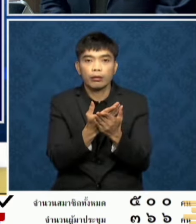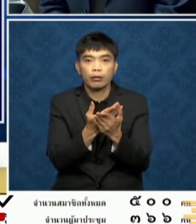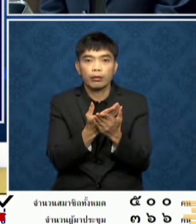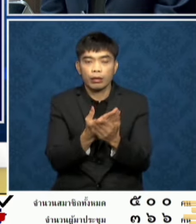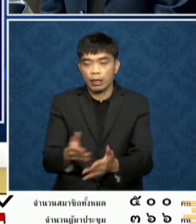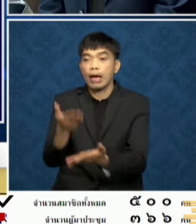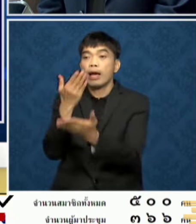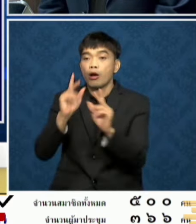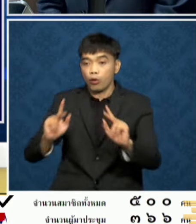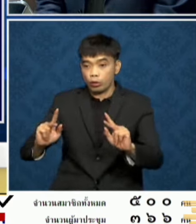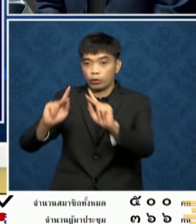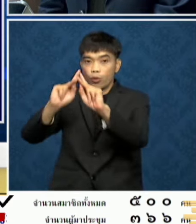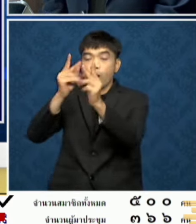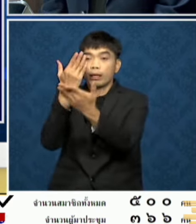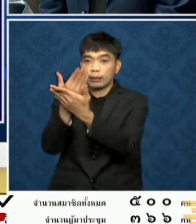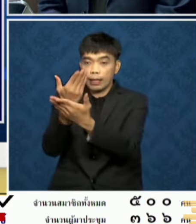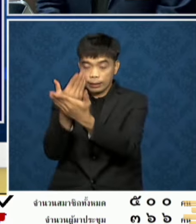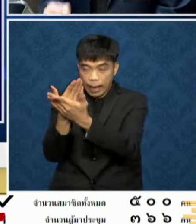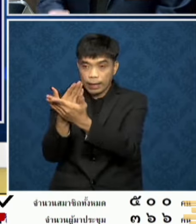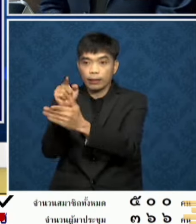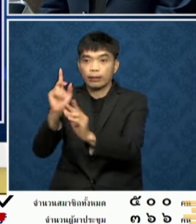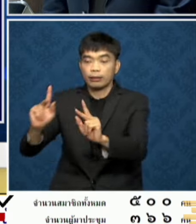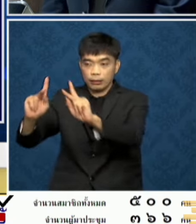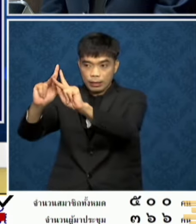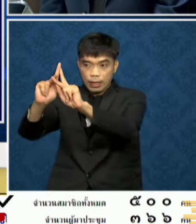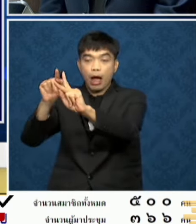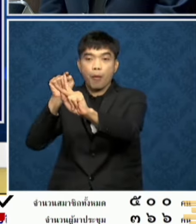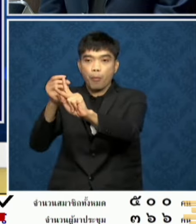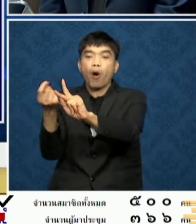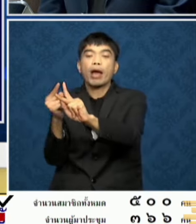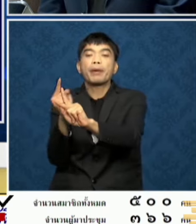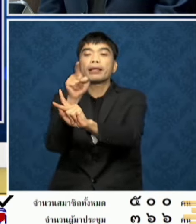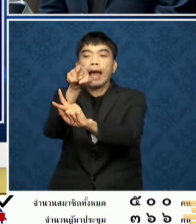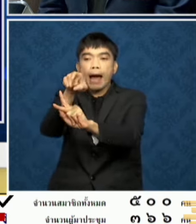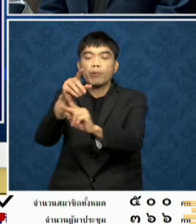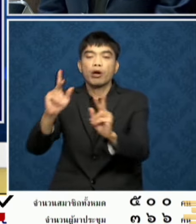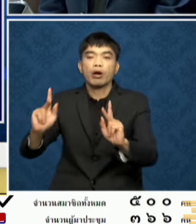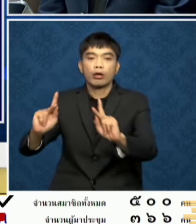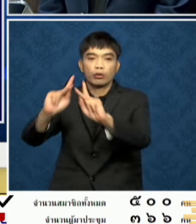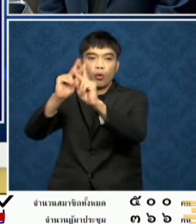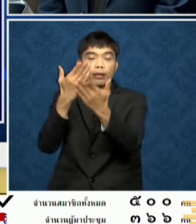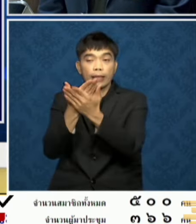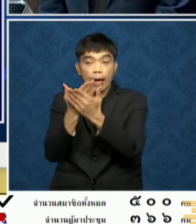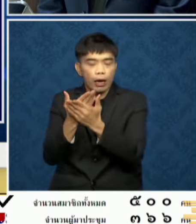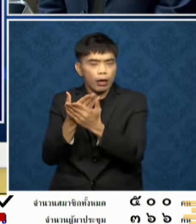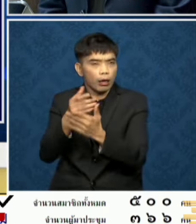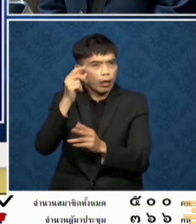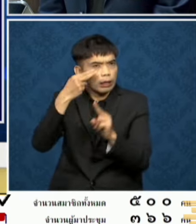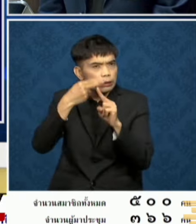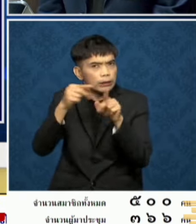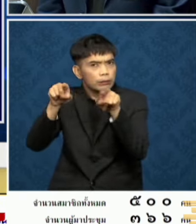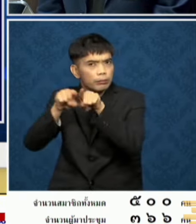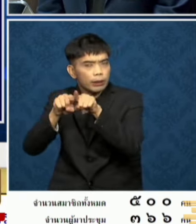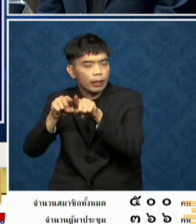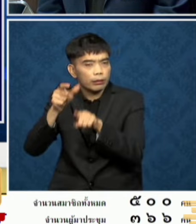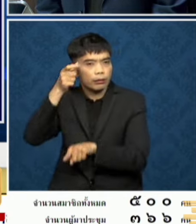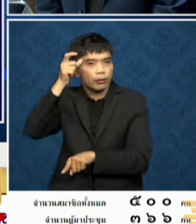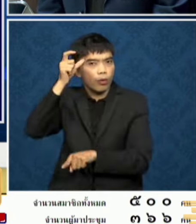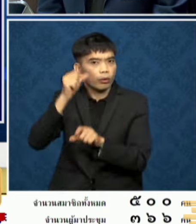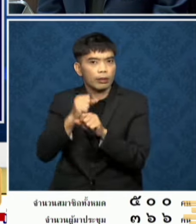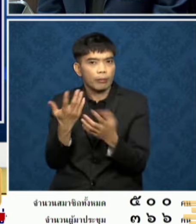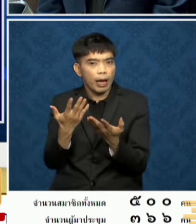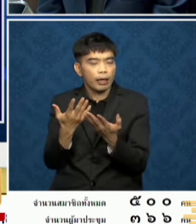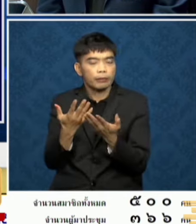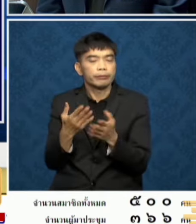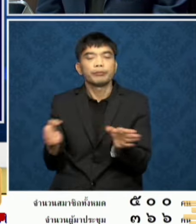กระทรวงการคลังบอกว่าให้ไปถามกระทรวงการคลังแล้วศูนย์ทำไงครับปิดเคสครับไม่ตรวจส